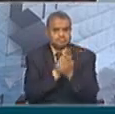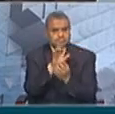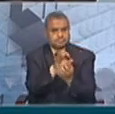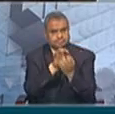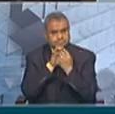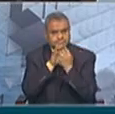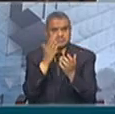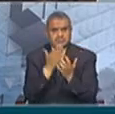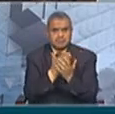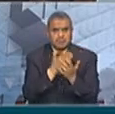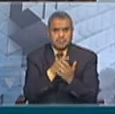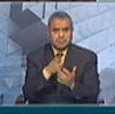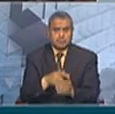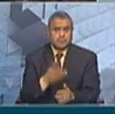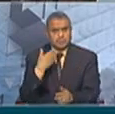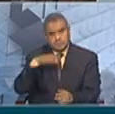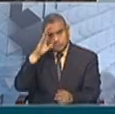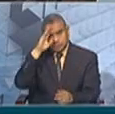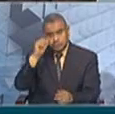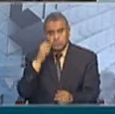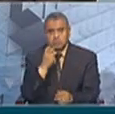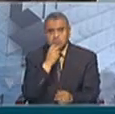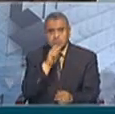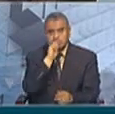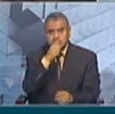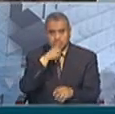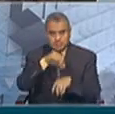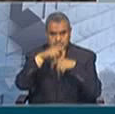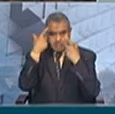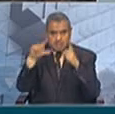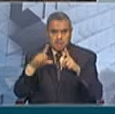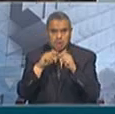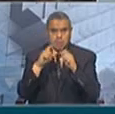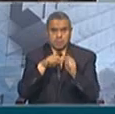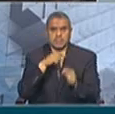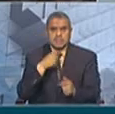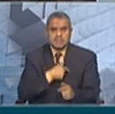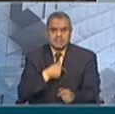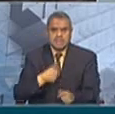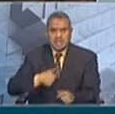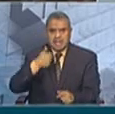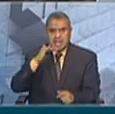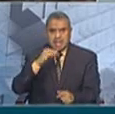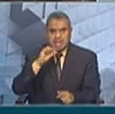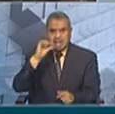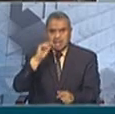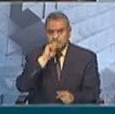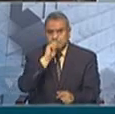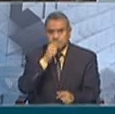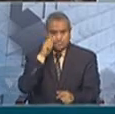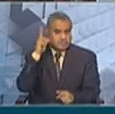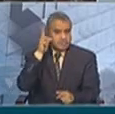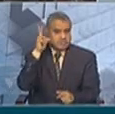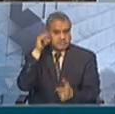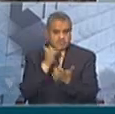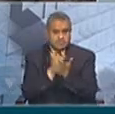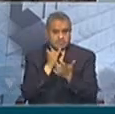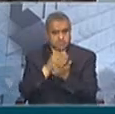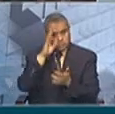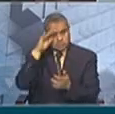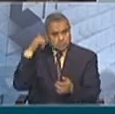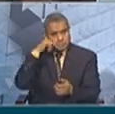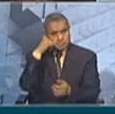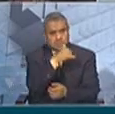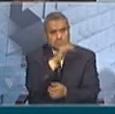إلى تحقيق مطالبهم. نعم، شكرا جزيلا لك من العاصمة اللبنانية بيروت السيد أحمد عز الدين المحلل السياسي، كنت معنا عبر